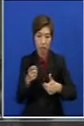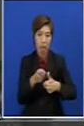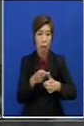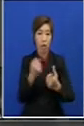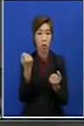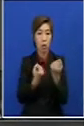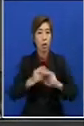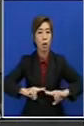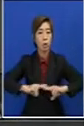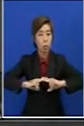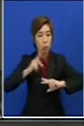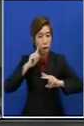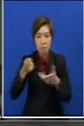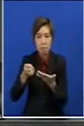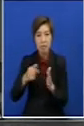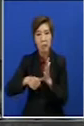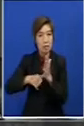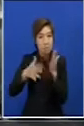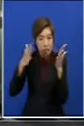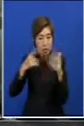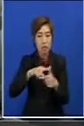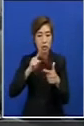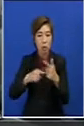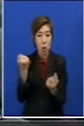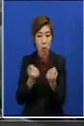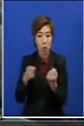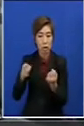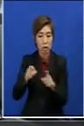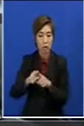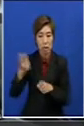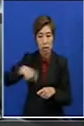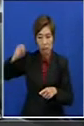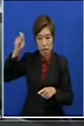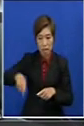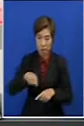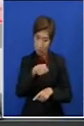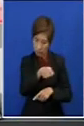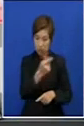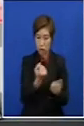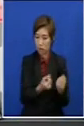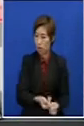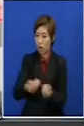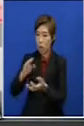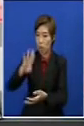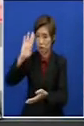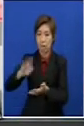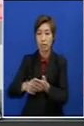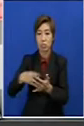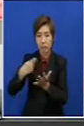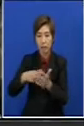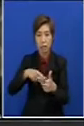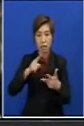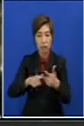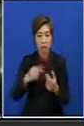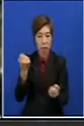ของบุคคลธรรมดาไม่ติดไฟแนนซ์รถของไฟแนนซ์ที่ศาลสั่งให้ผู้ครอบครองคืนรถแก่ไฟแนนซ์กลุ่มผู้ครอบครองที่อ้างว่าเป็นเจ้า